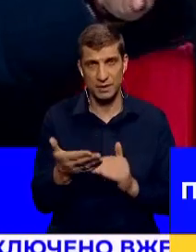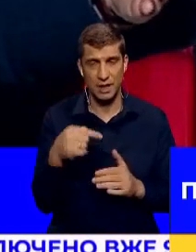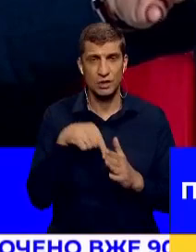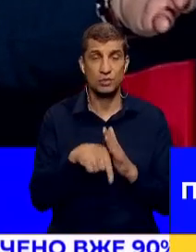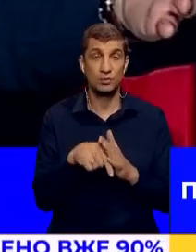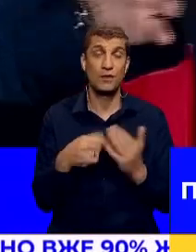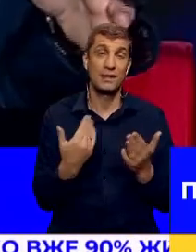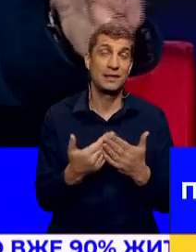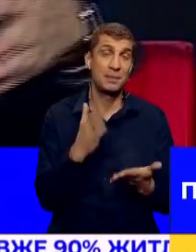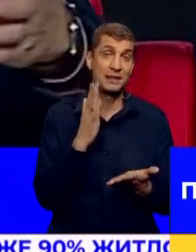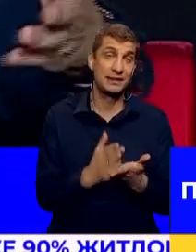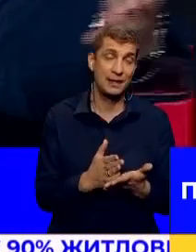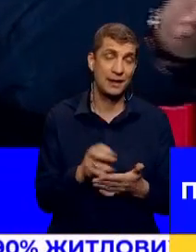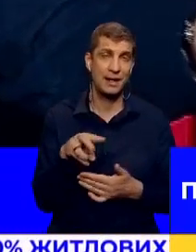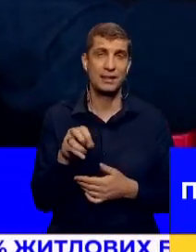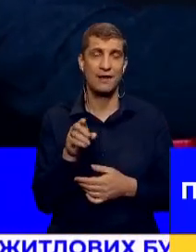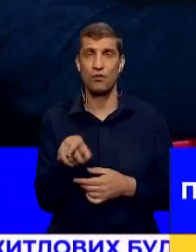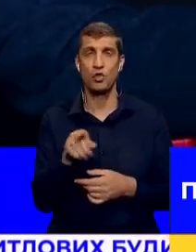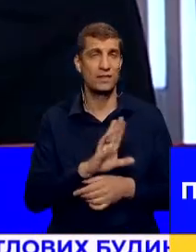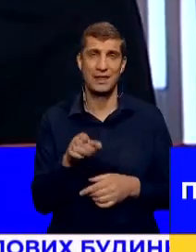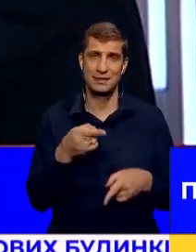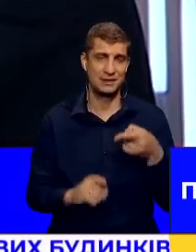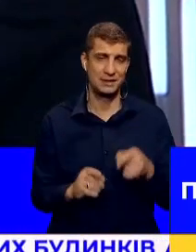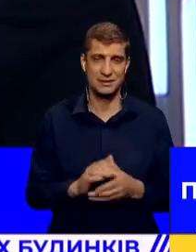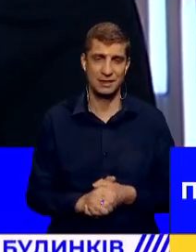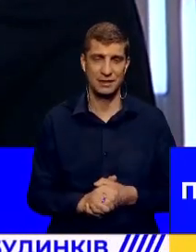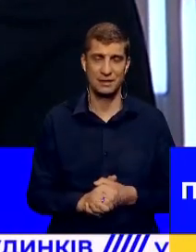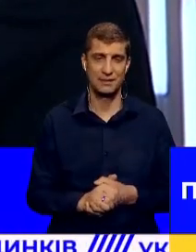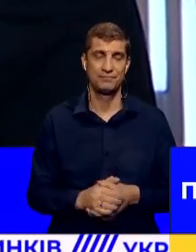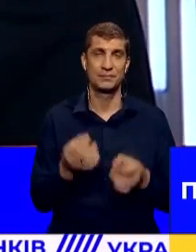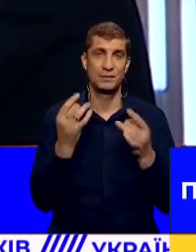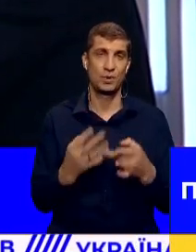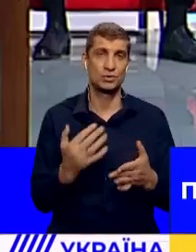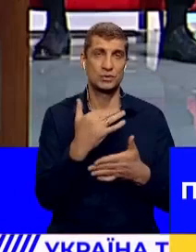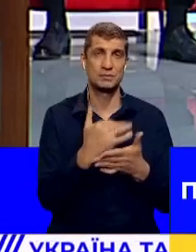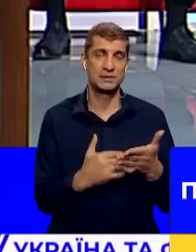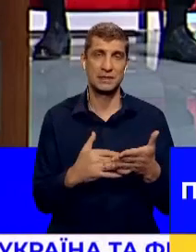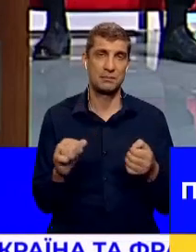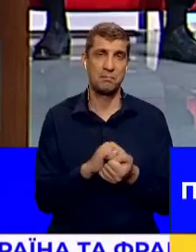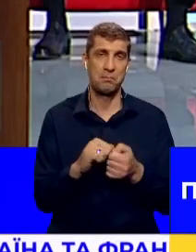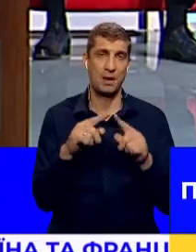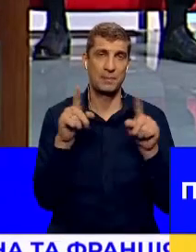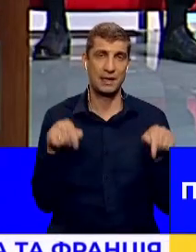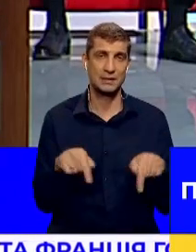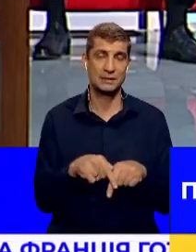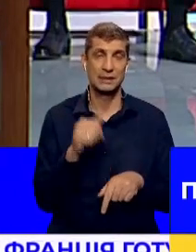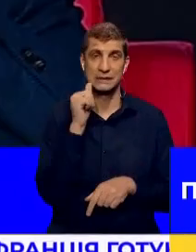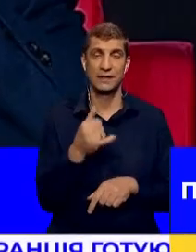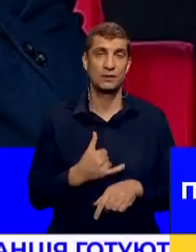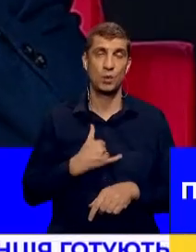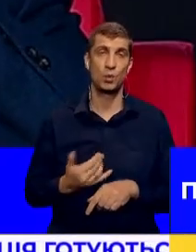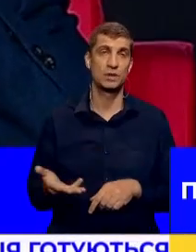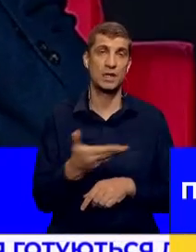Тобто воно ніби є, але воно не дійсне. Просто список, папірець. Завтра у нас,